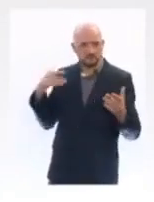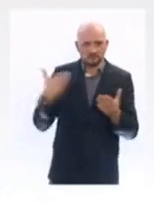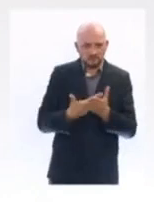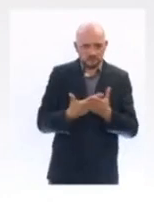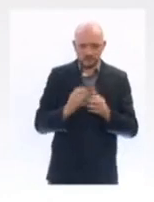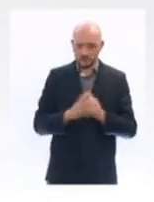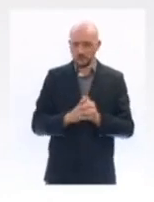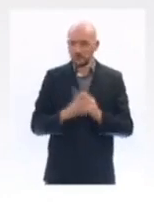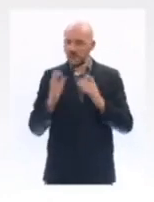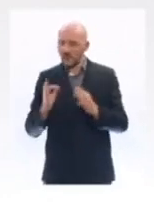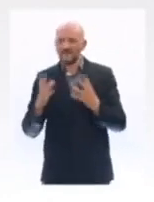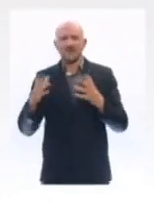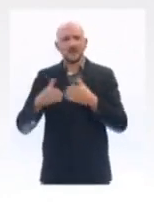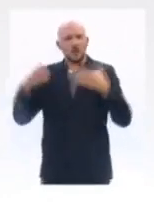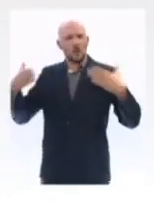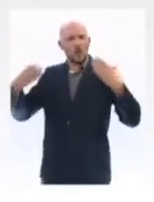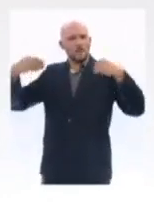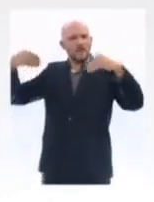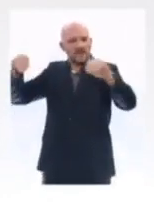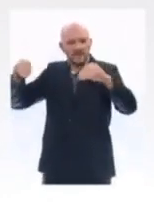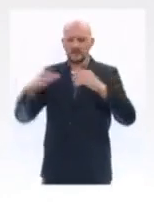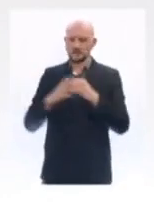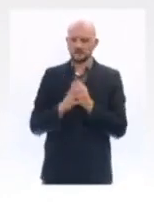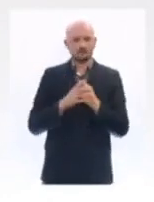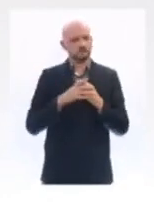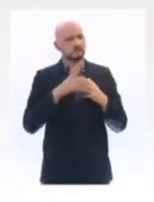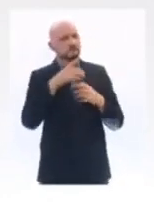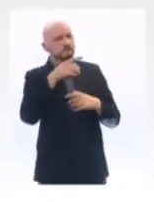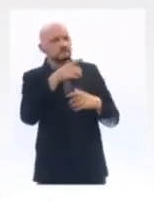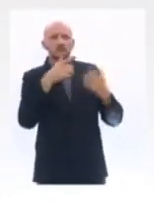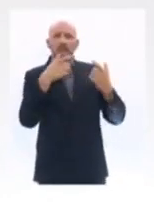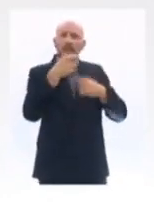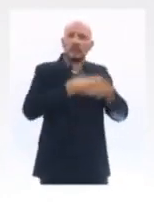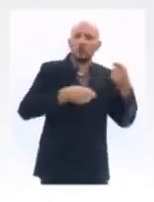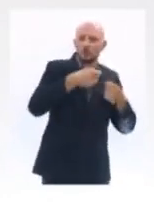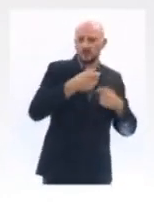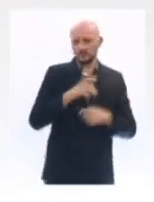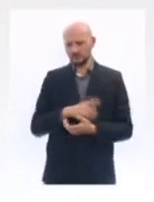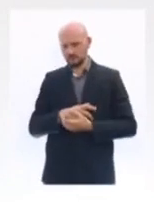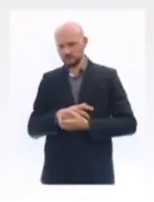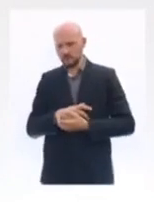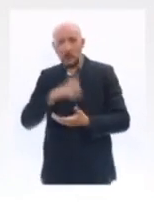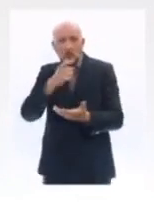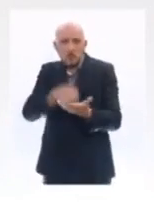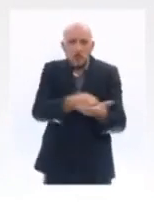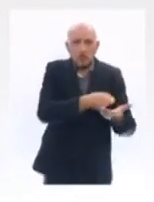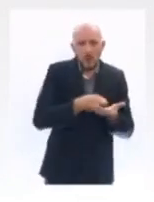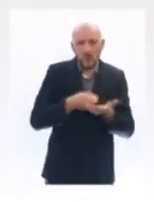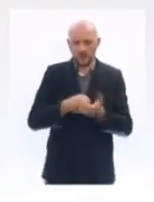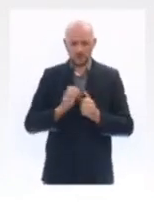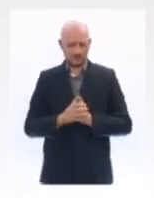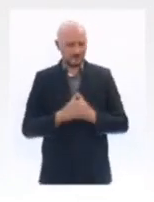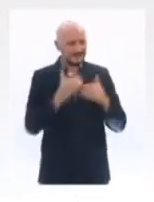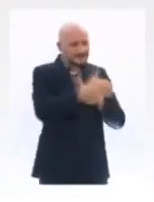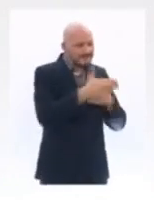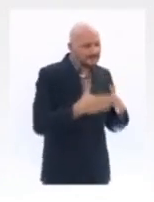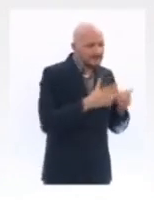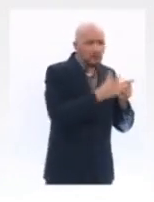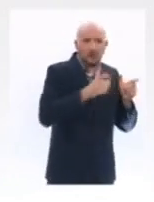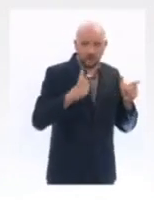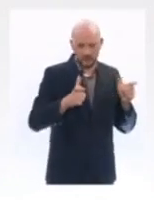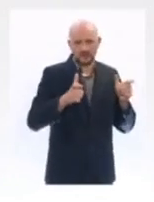Scholz, avec la présidente de l'Eurogroupe Pascal Donoyou, avec la présidente de la Banque centrale européenne Christine